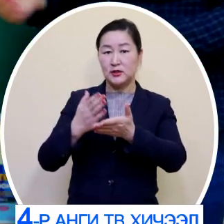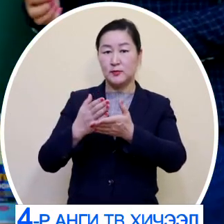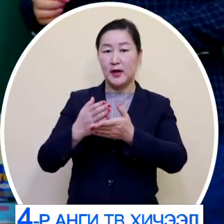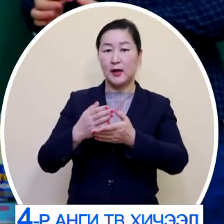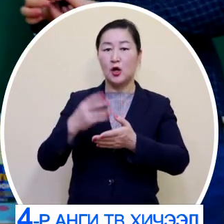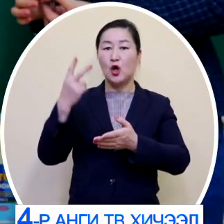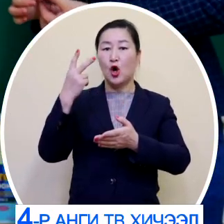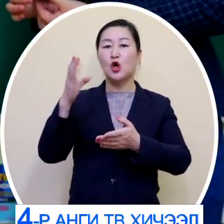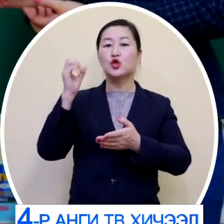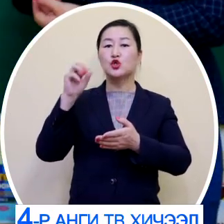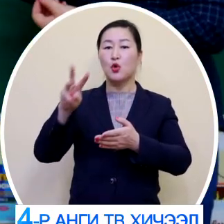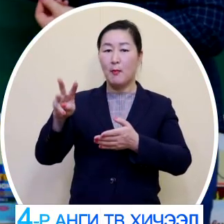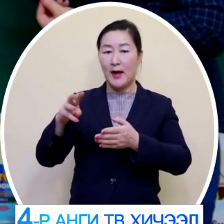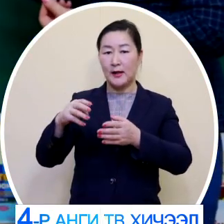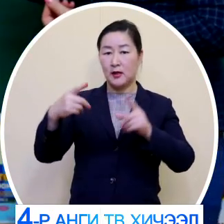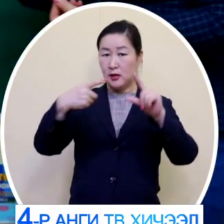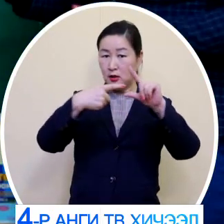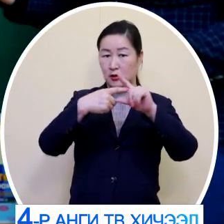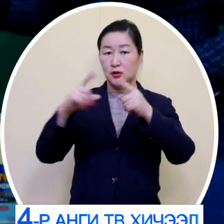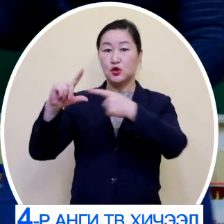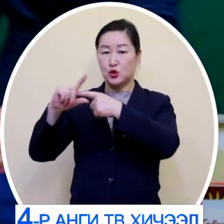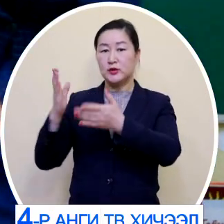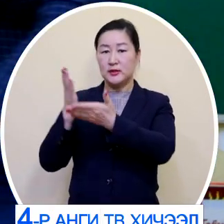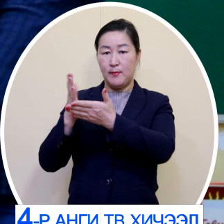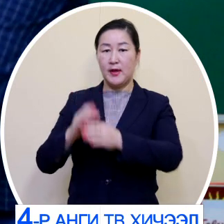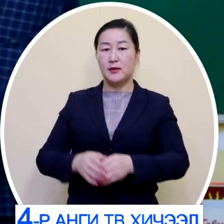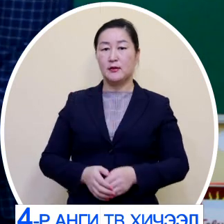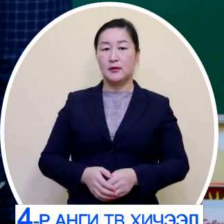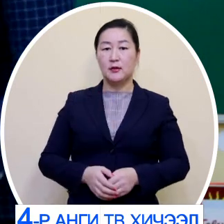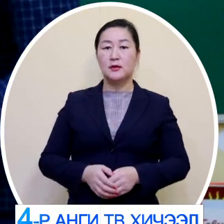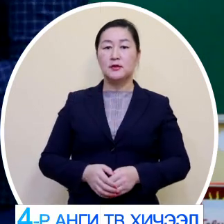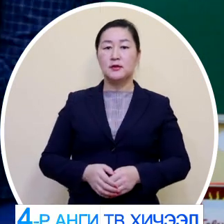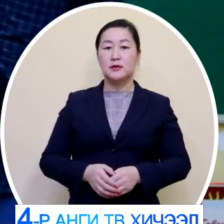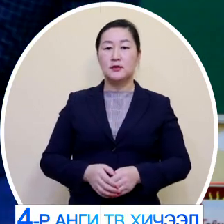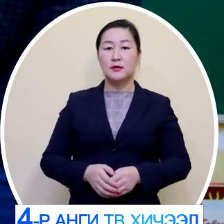дуурайгаад бүгдээрээ тэмдэгт дээрээ зураад тэмдэглээд яваарай. За, тэгвэл